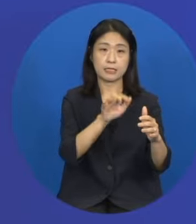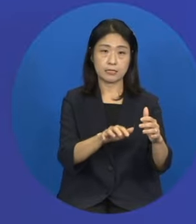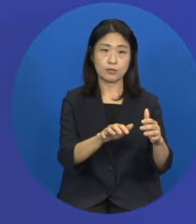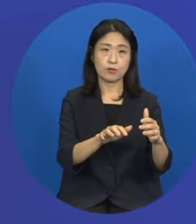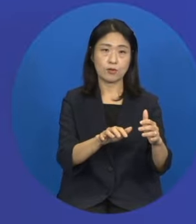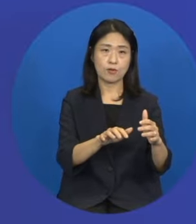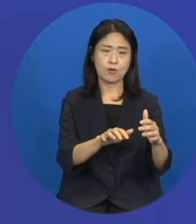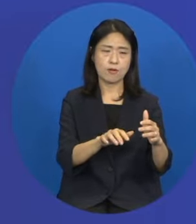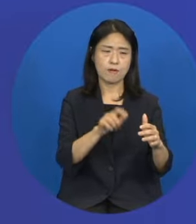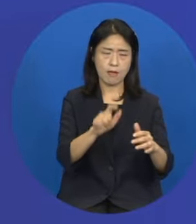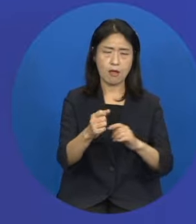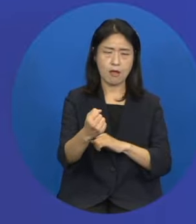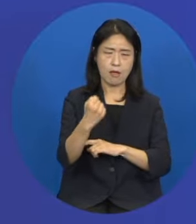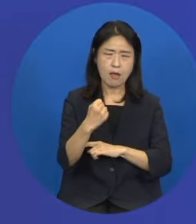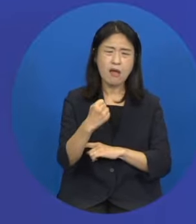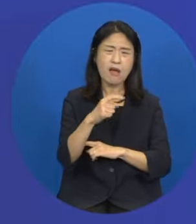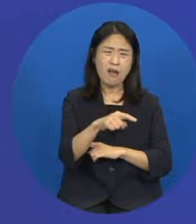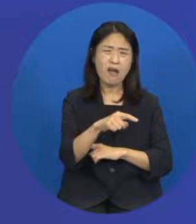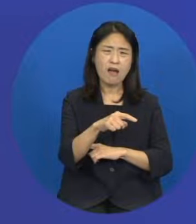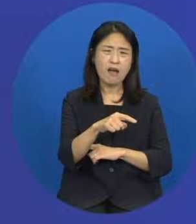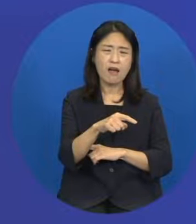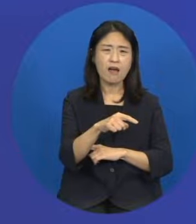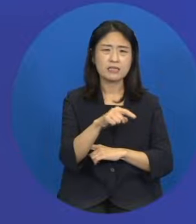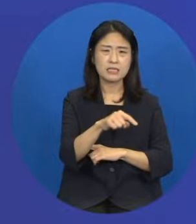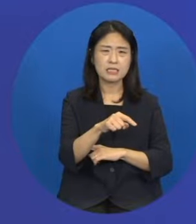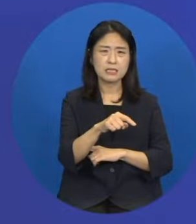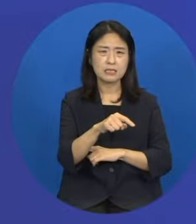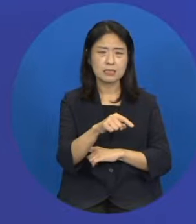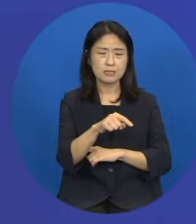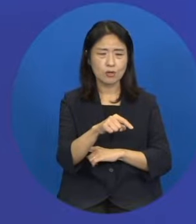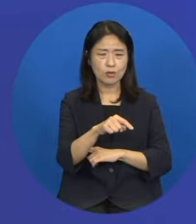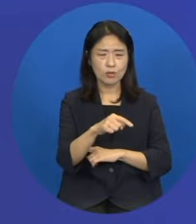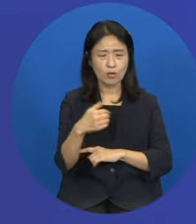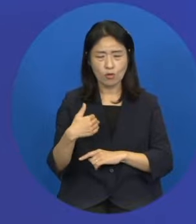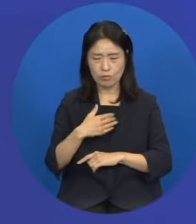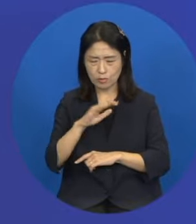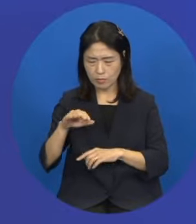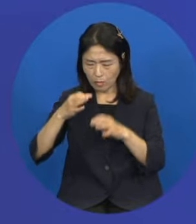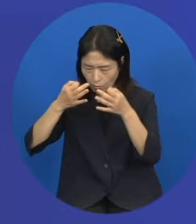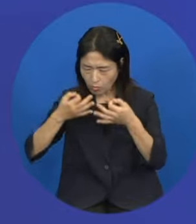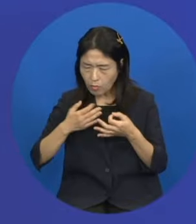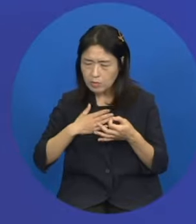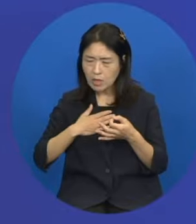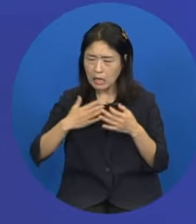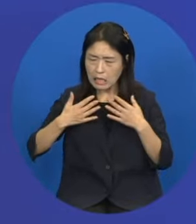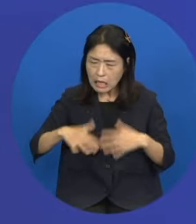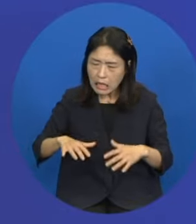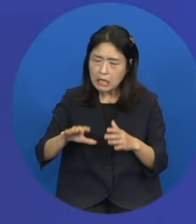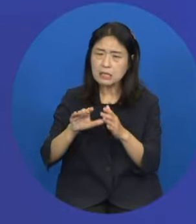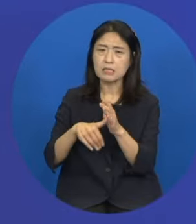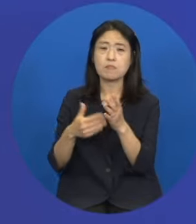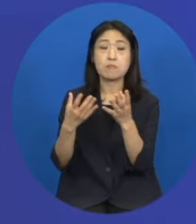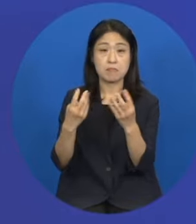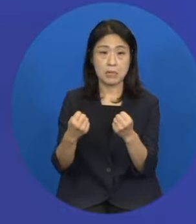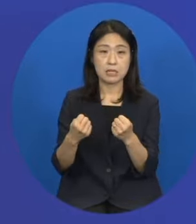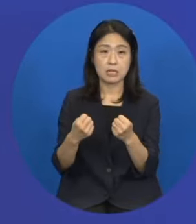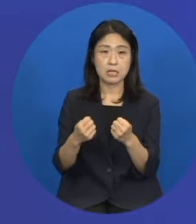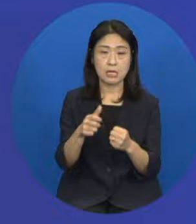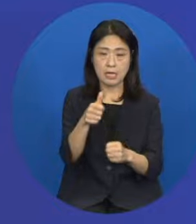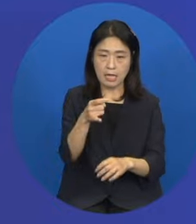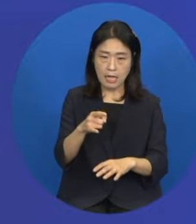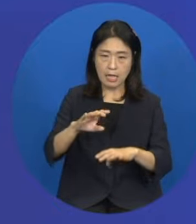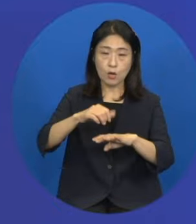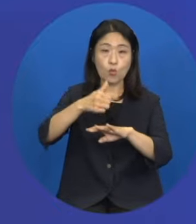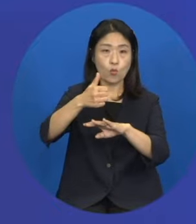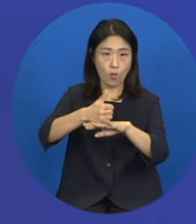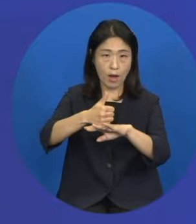힘들이 얼마나 센지 그 앞에서 그리스도인들은 너무나 약해 보일 때가 있습니다. 헤롯 왕의 말은